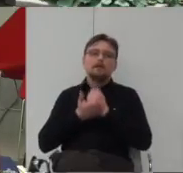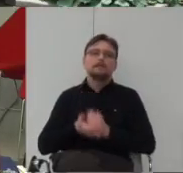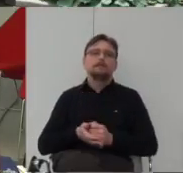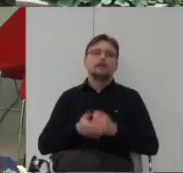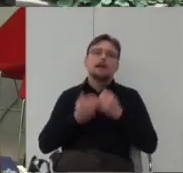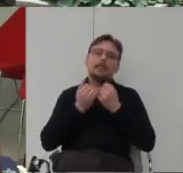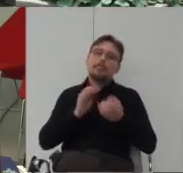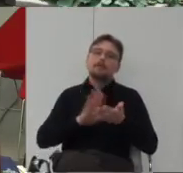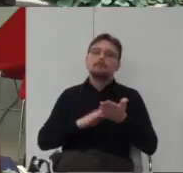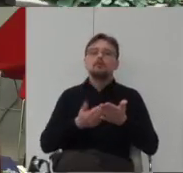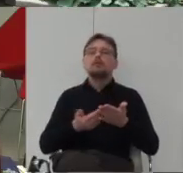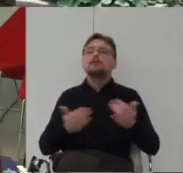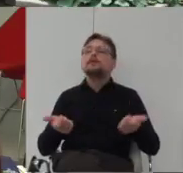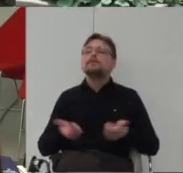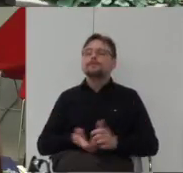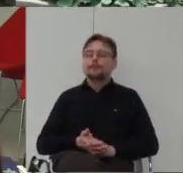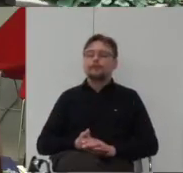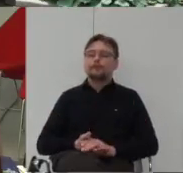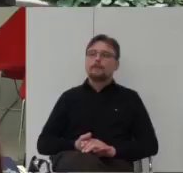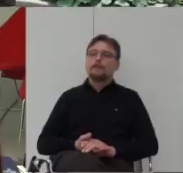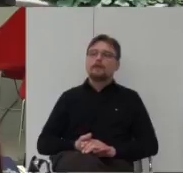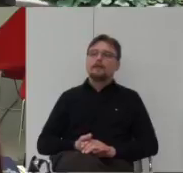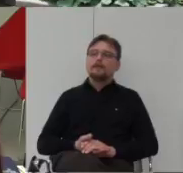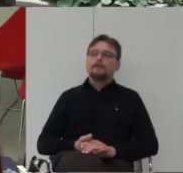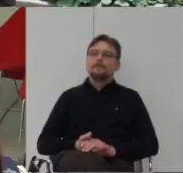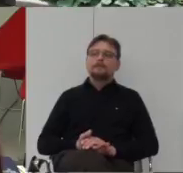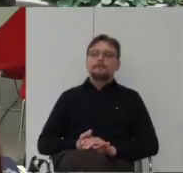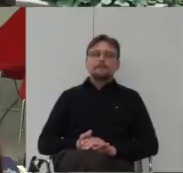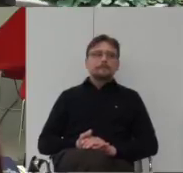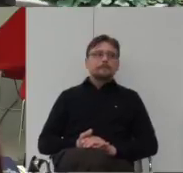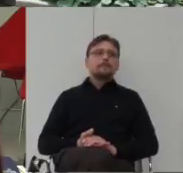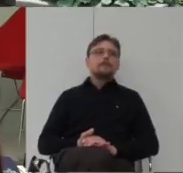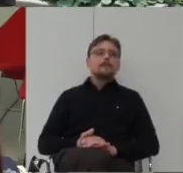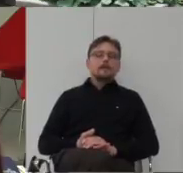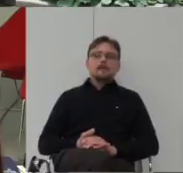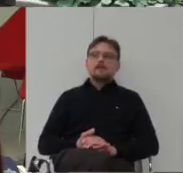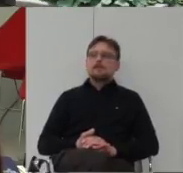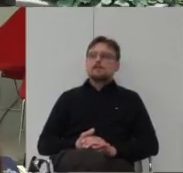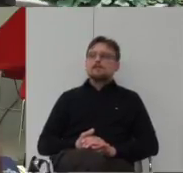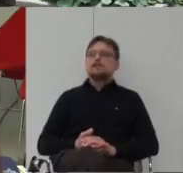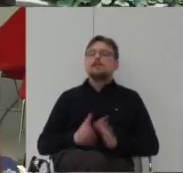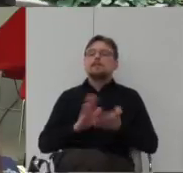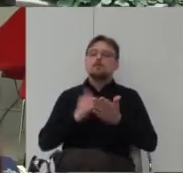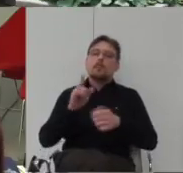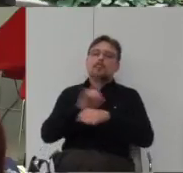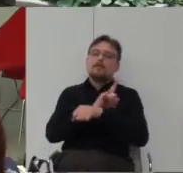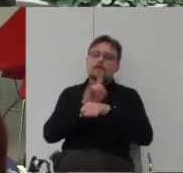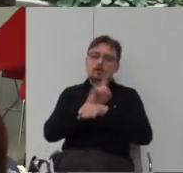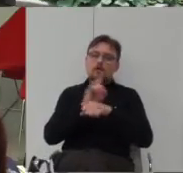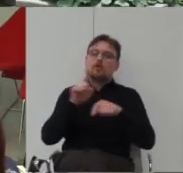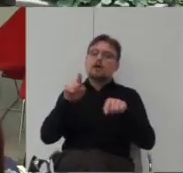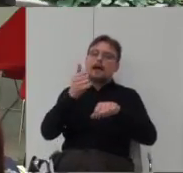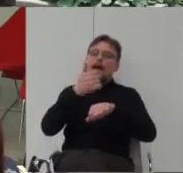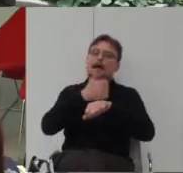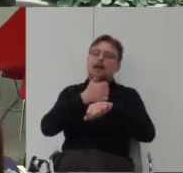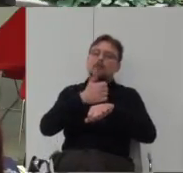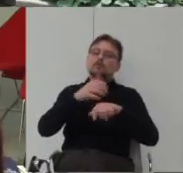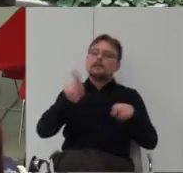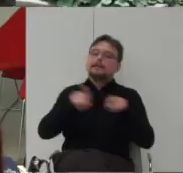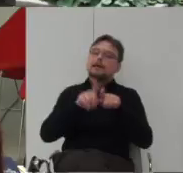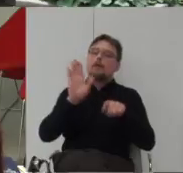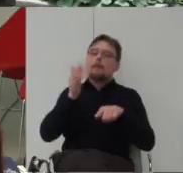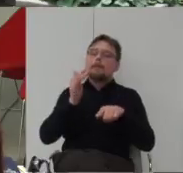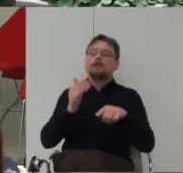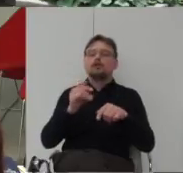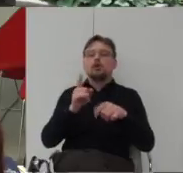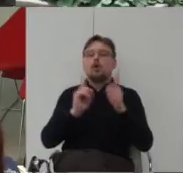też inne przykłady, jakiś jest plan, jeśli chodzi o ratuszowy ogród w Nowym Jorku, to jeszcze chyba też nie jest realizacja.